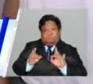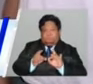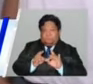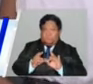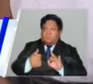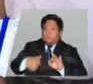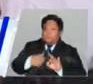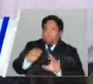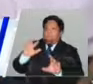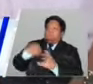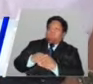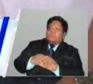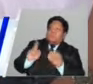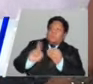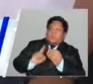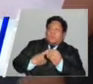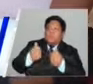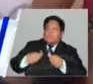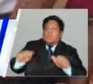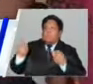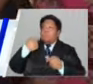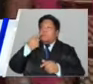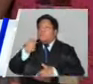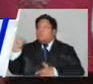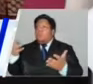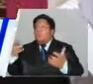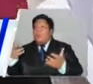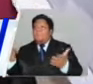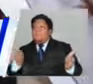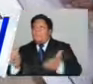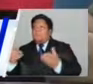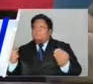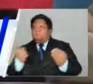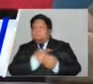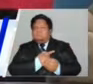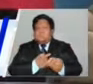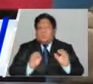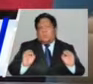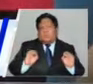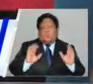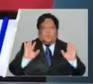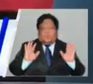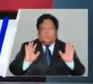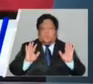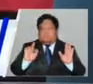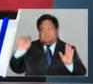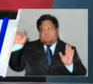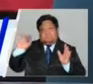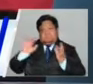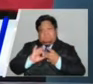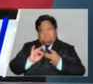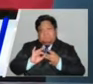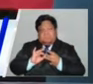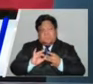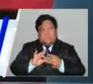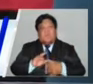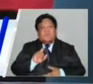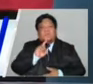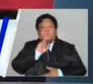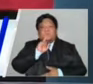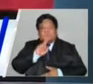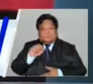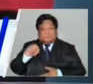Pero hamon ng mga complainant at endorser ng pangalawang reklamo. This impeachment complaint is a challenge to Congress to show